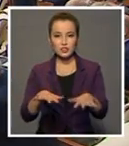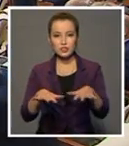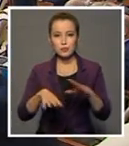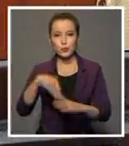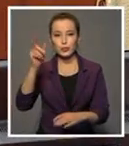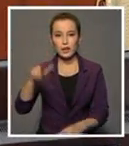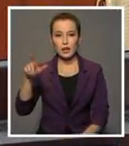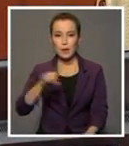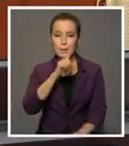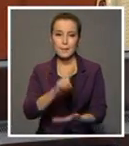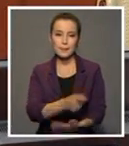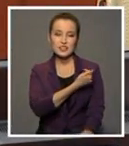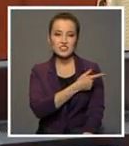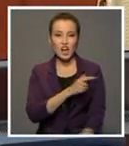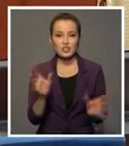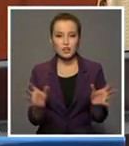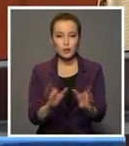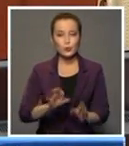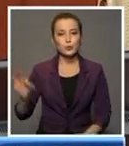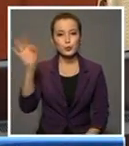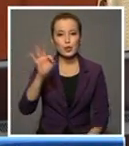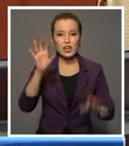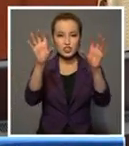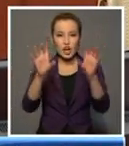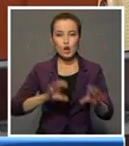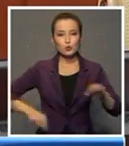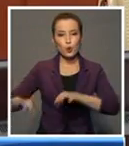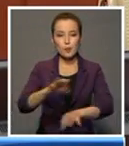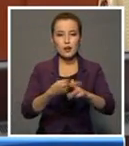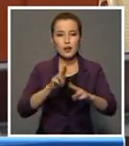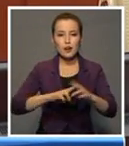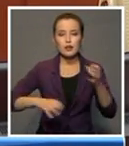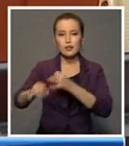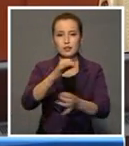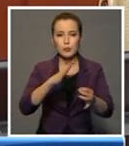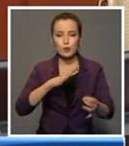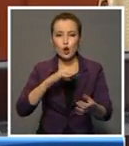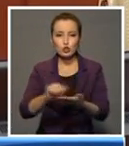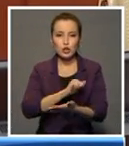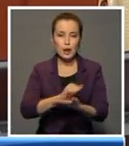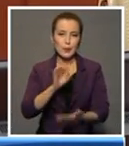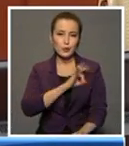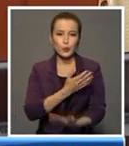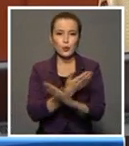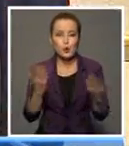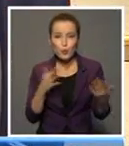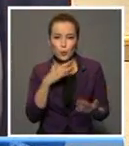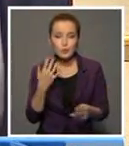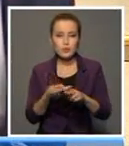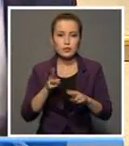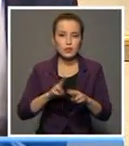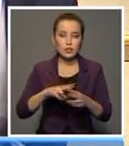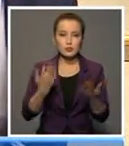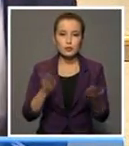Мәжіліс депутаттары міндетті медициналық сақтандыру туралы заң жобасын бірінші оқылымда мақұлдады. Құжаттың тиімділігі көп, егер ол бекісе, онда халық